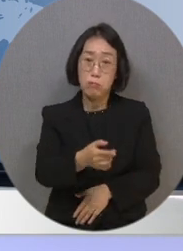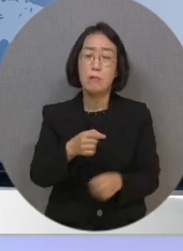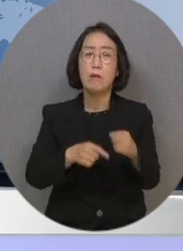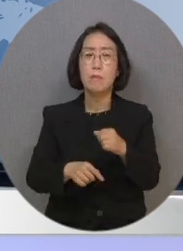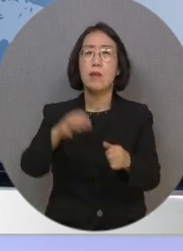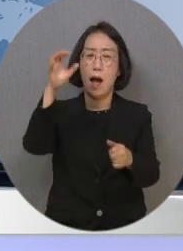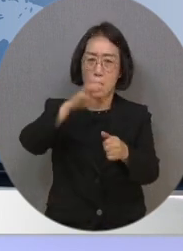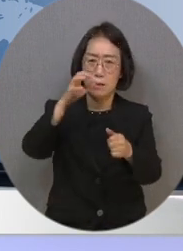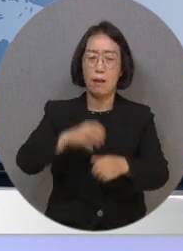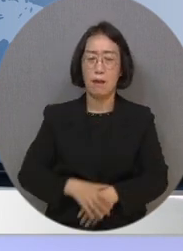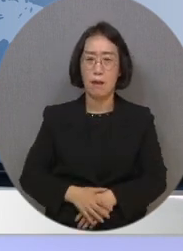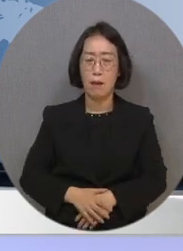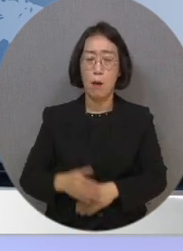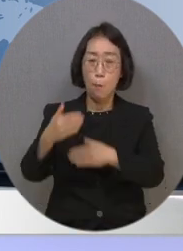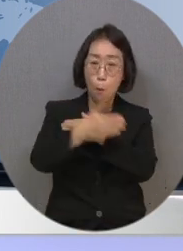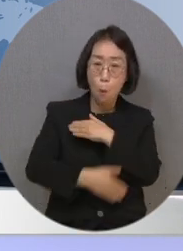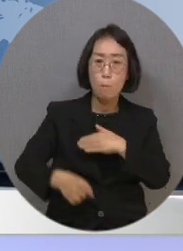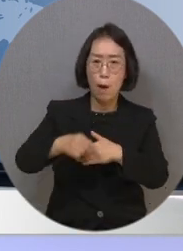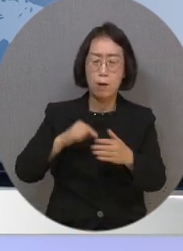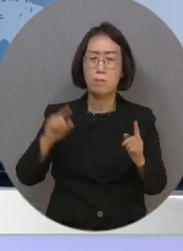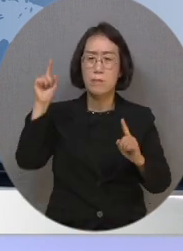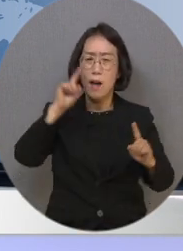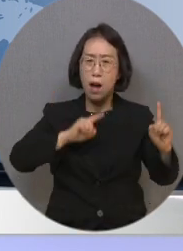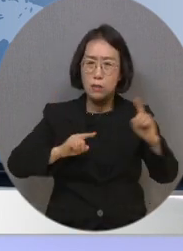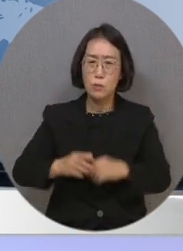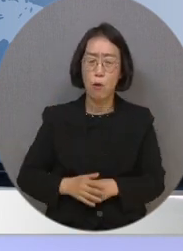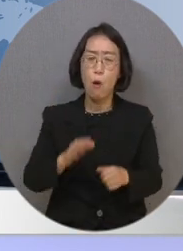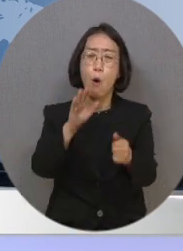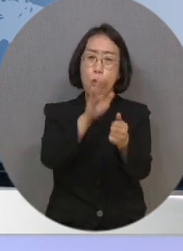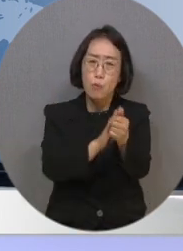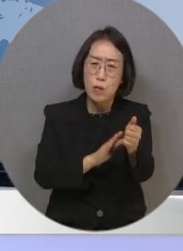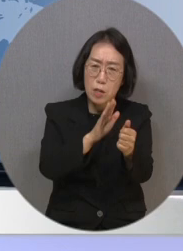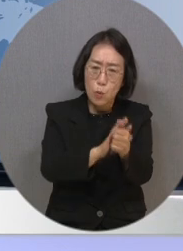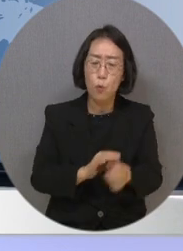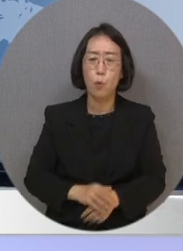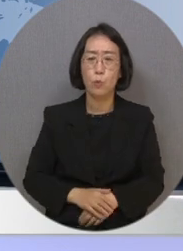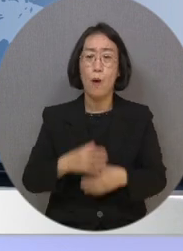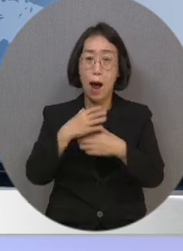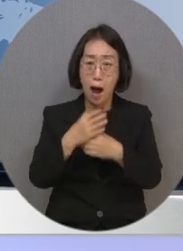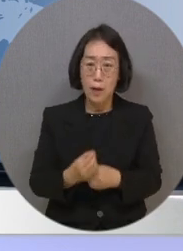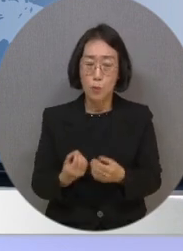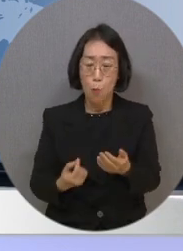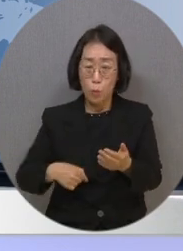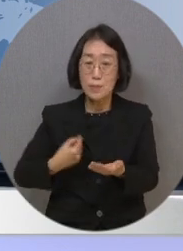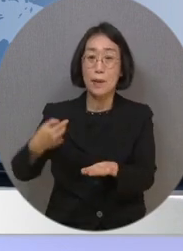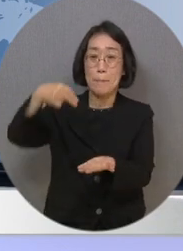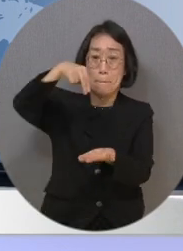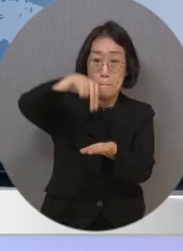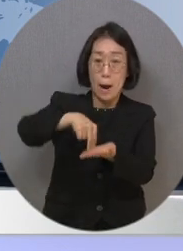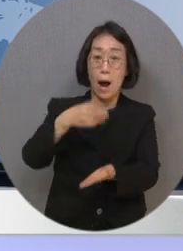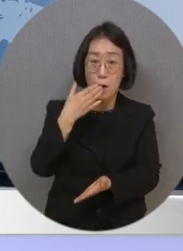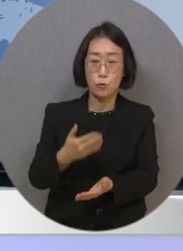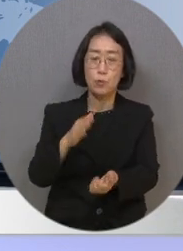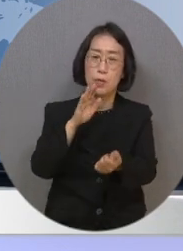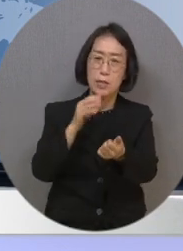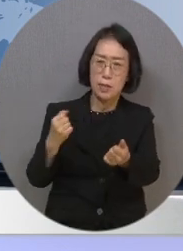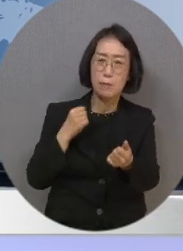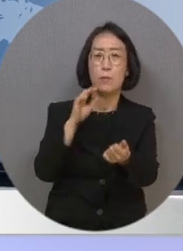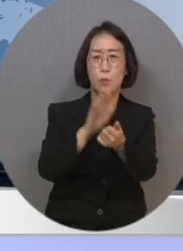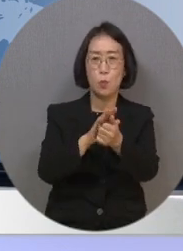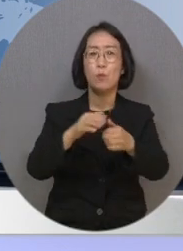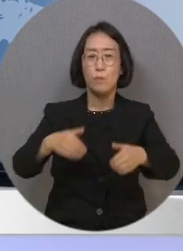일컫는데요 몸과 마음이 상처를 입어 위로와 안정 나가 홀로 일어설 수 있는 자립의 힘이 필요한